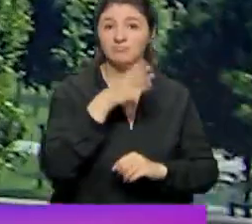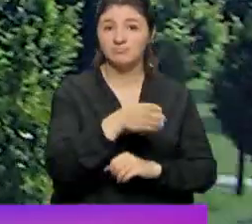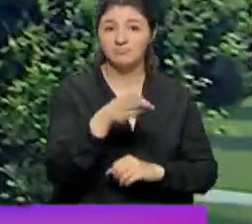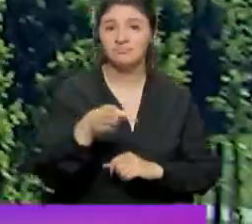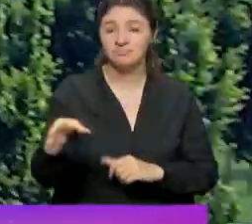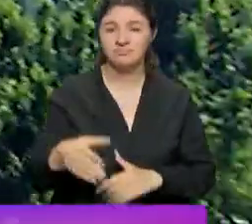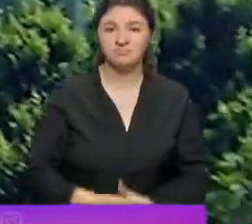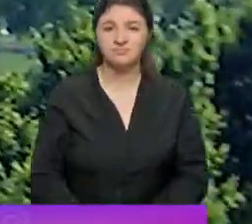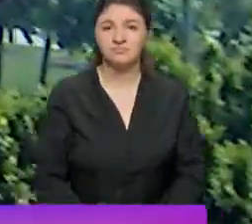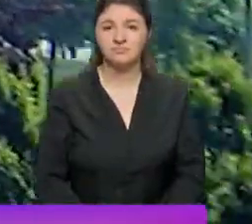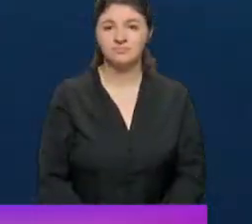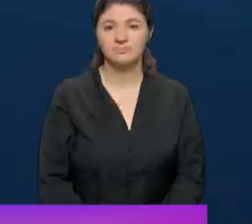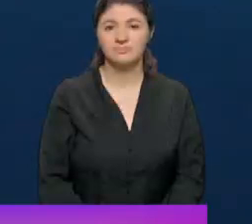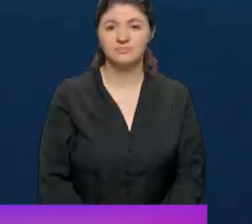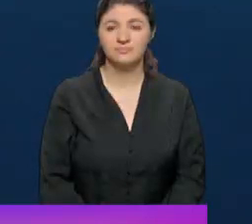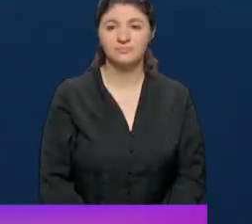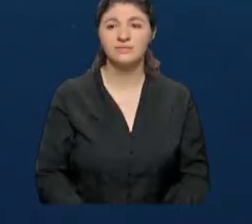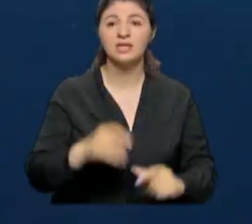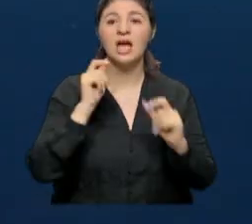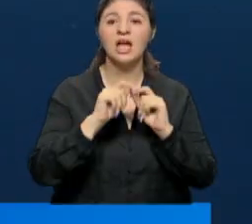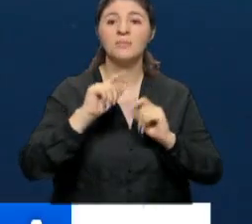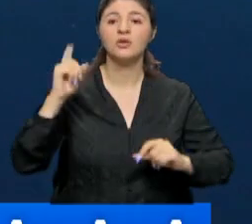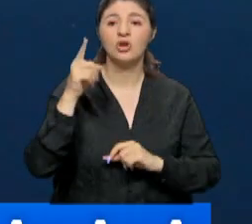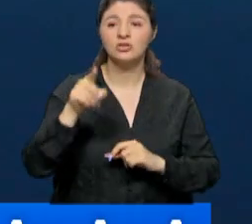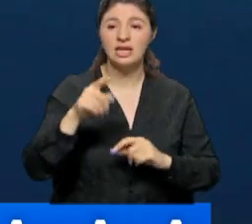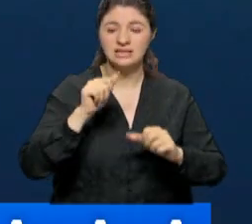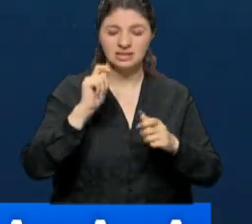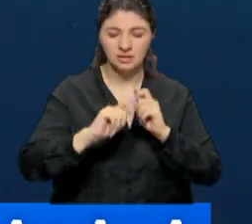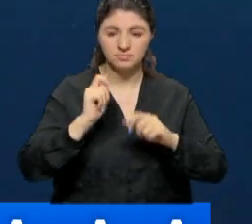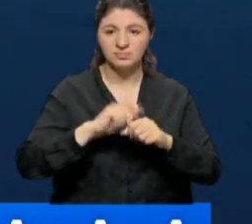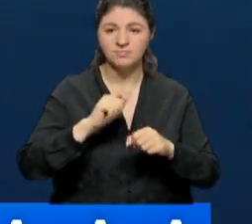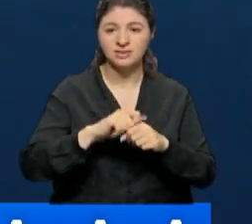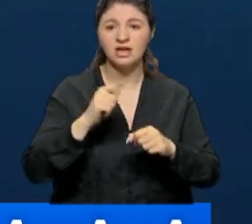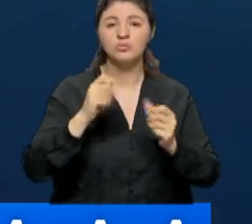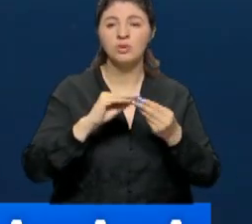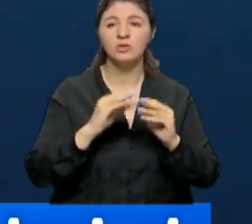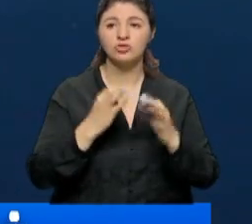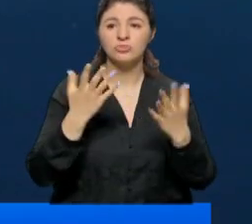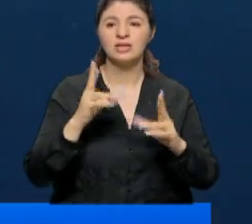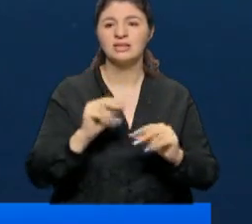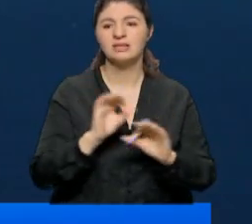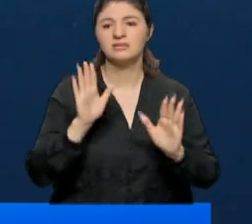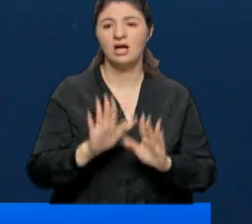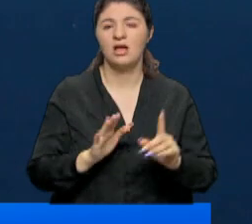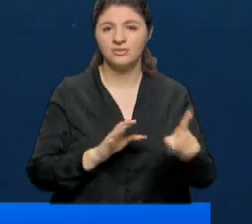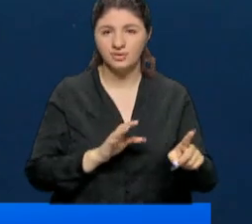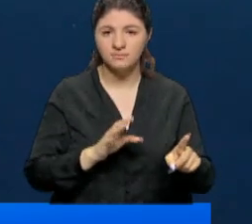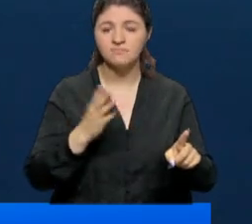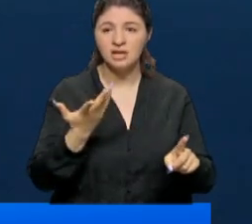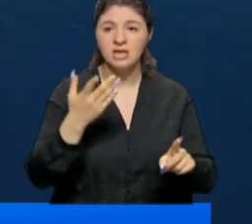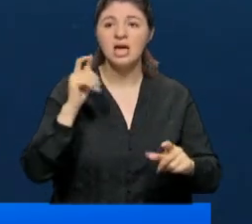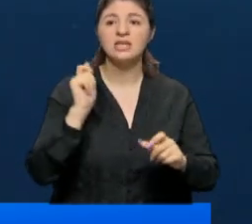meydanlarda ekonomi yönetimi yapısal Sorunların çözümü noktasında yetersiz kalmış durumda